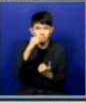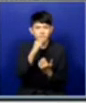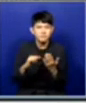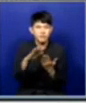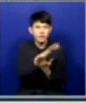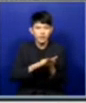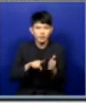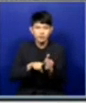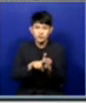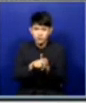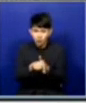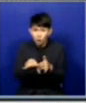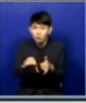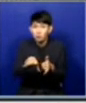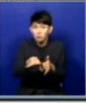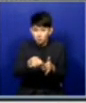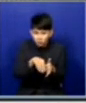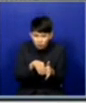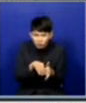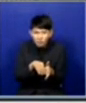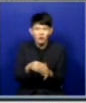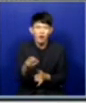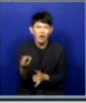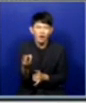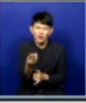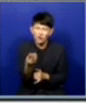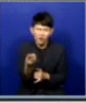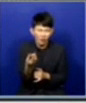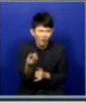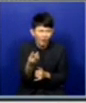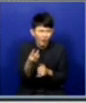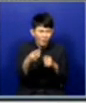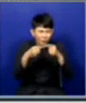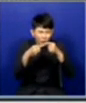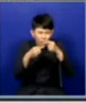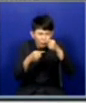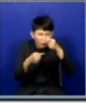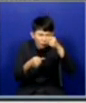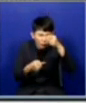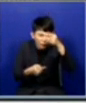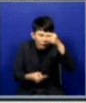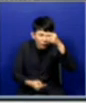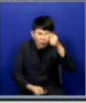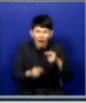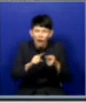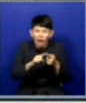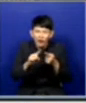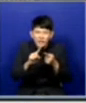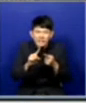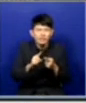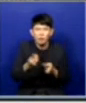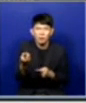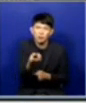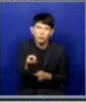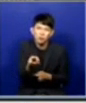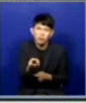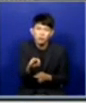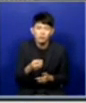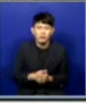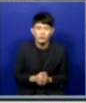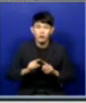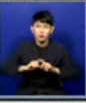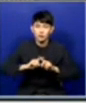ชื้อที่แทบจะน้อยที่สุดของโลกเลยทีเดียวค่ะท่านประธานคะ